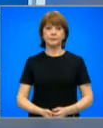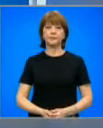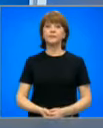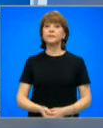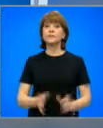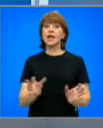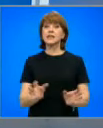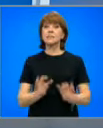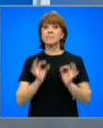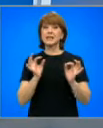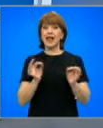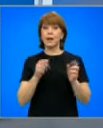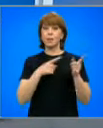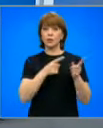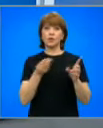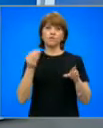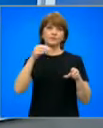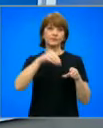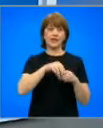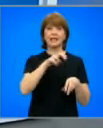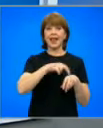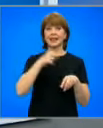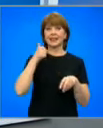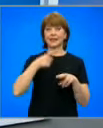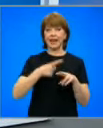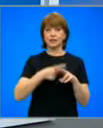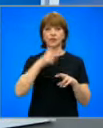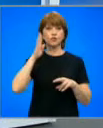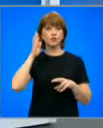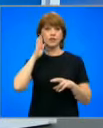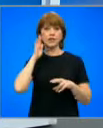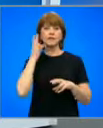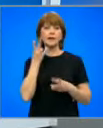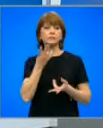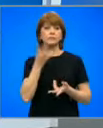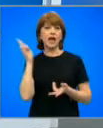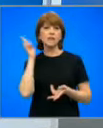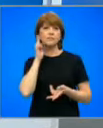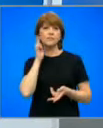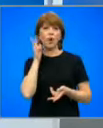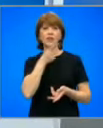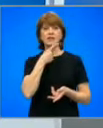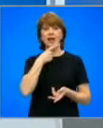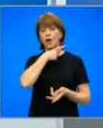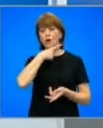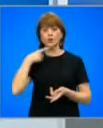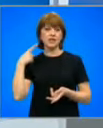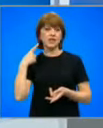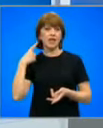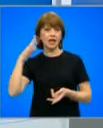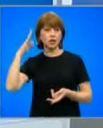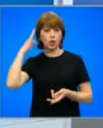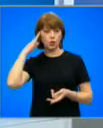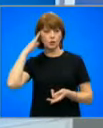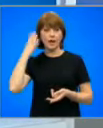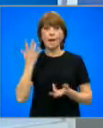Михайлов. Спецпрокуратурата влезе в ДАНС. Служители на агенцията са уличени в шпионаж в полза на руските разузнавателни служби. По информация